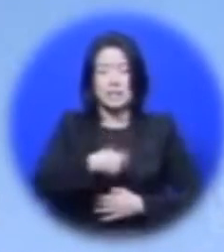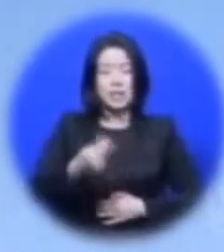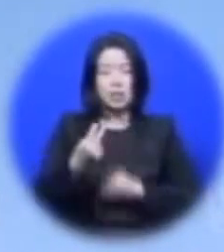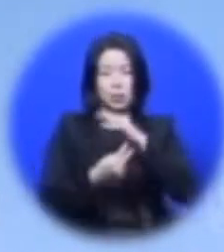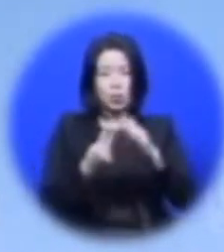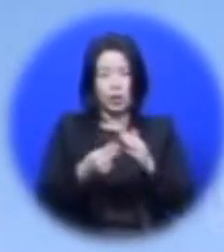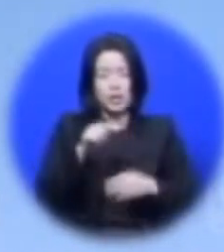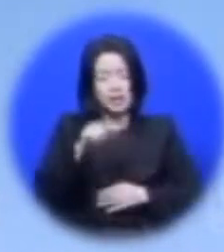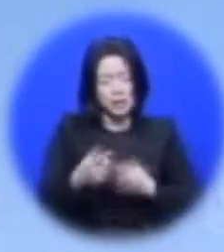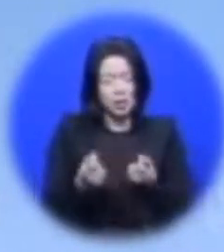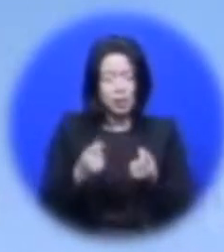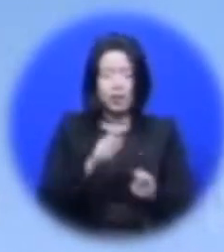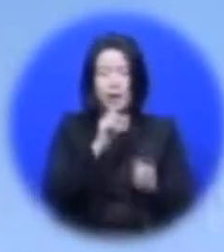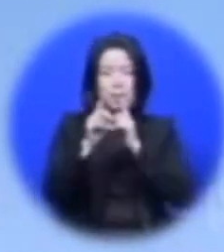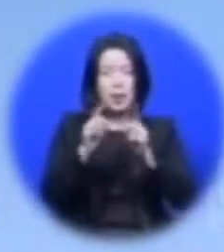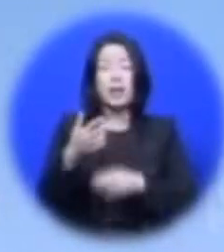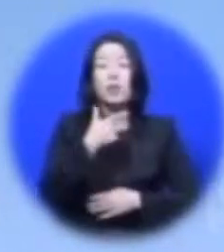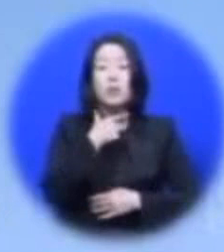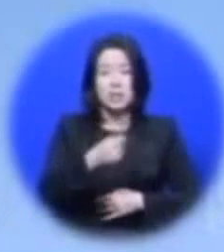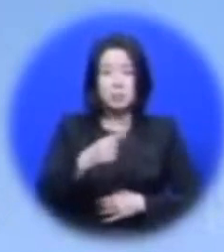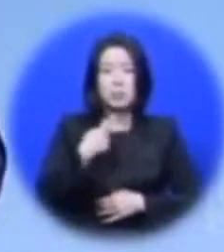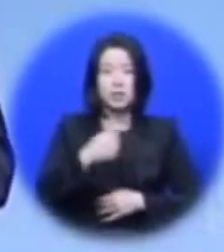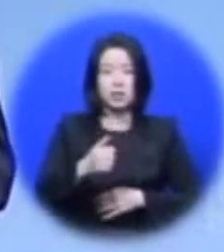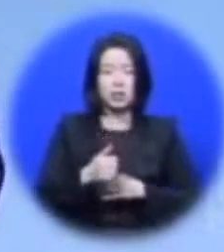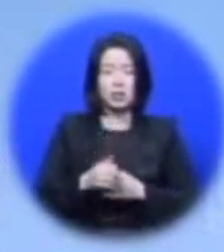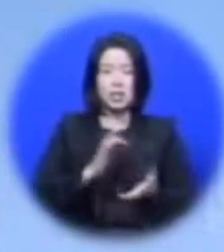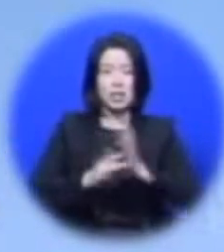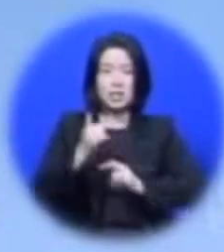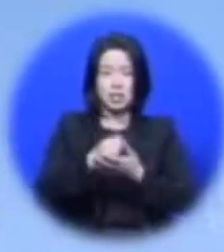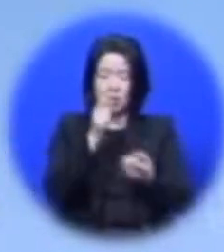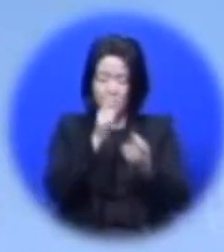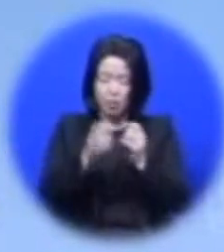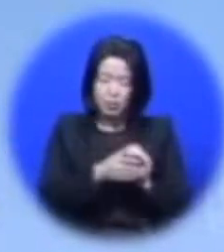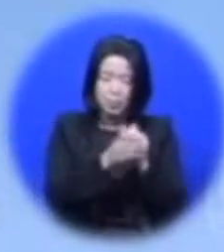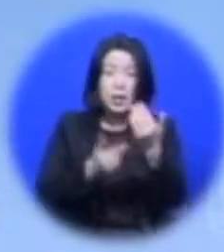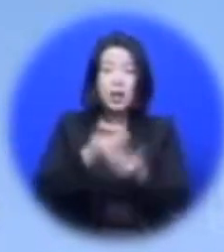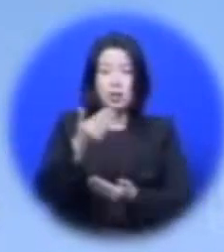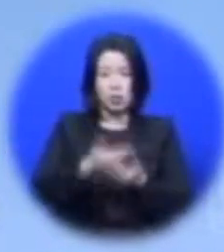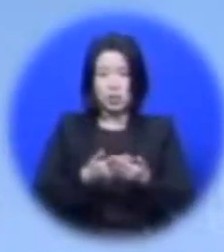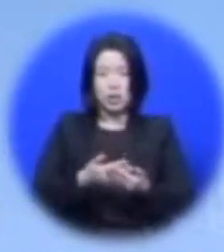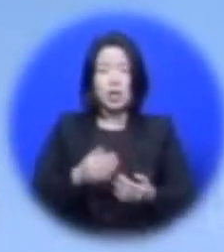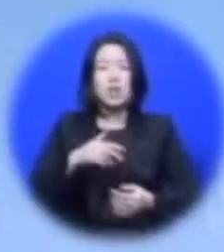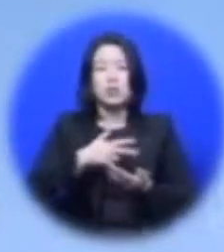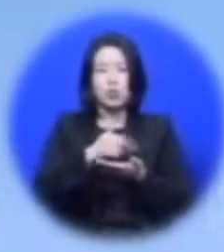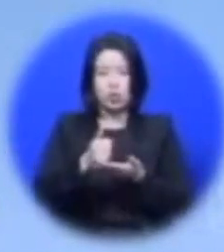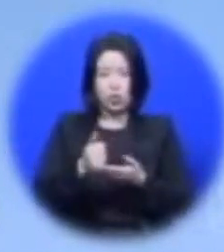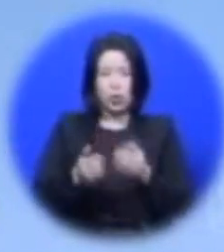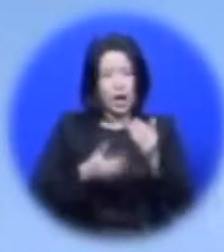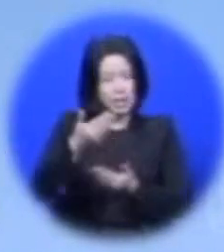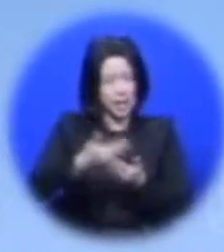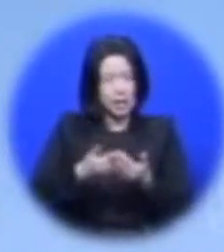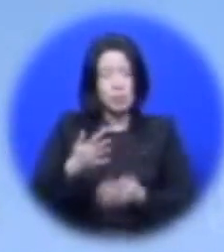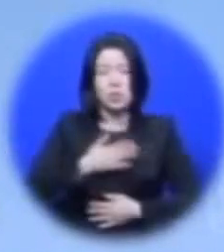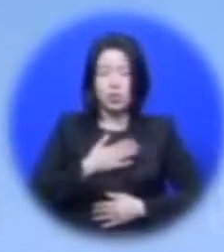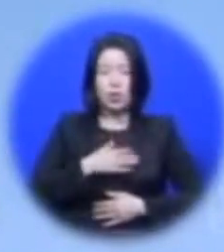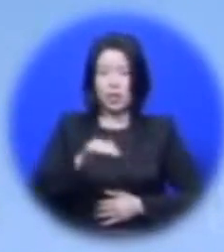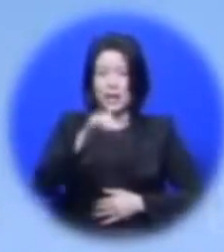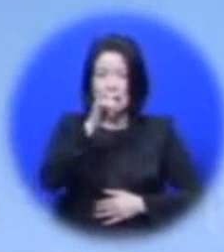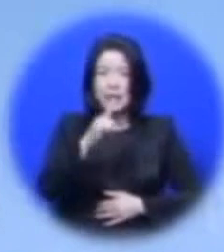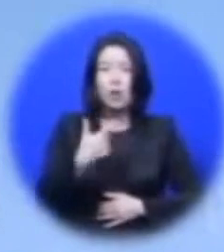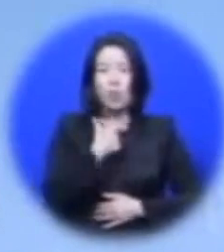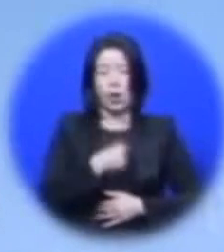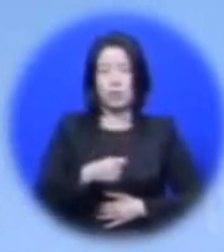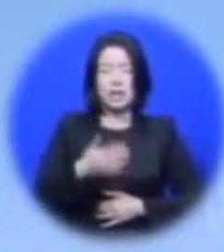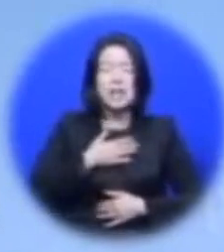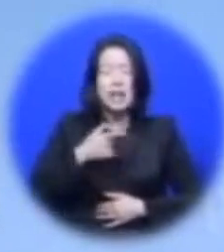그렇게 이야기하고 싶었던 예수님과의 친밀한 교제, 주님과의 사귐이 저에게 있기를 원합니다. 제가